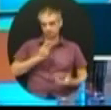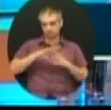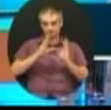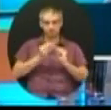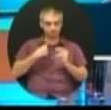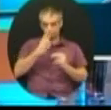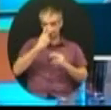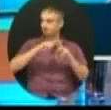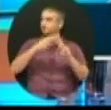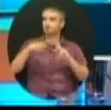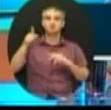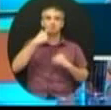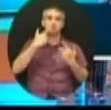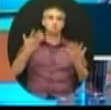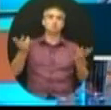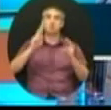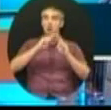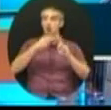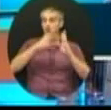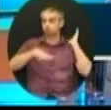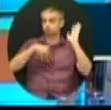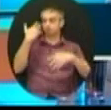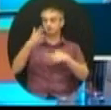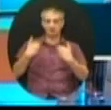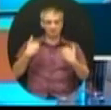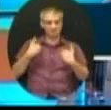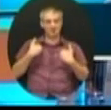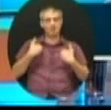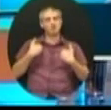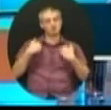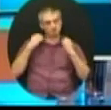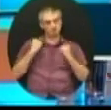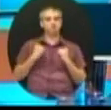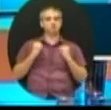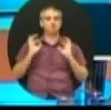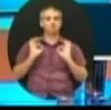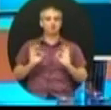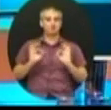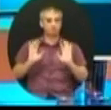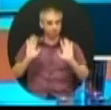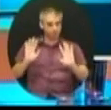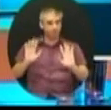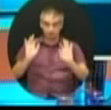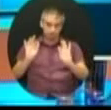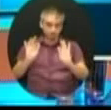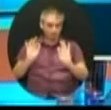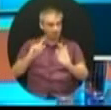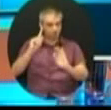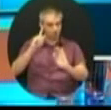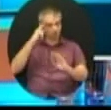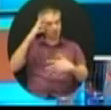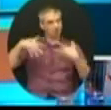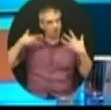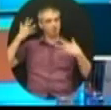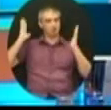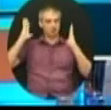בכלל מסתכלים על העולם ואומרים, העולם כמרקחה, ואנחנו לבטח נשב. אז זה בסדר, אבל שלא נשתקר